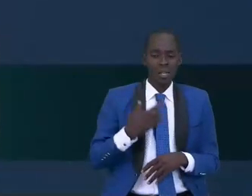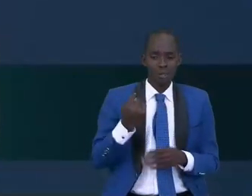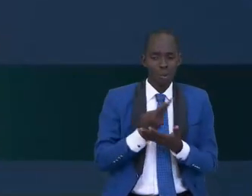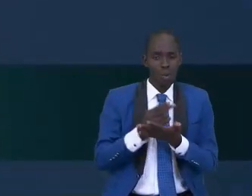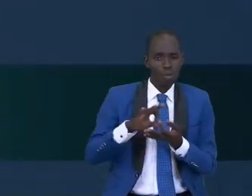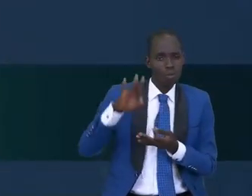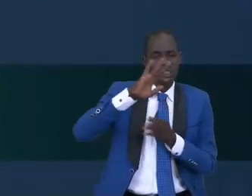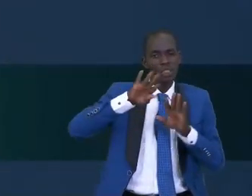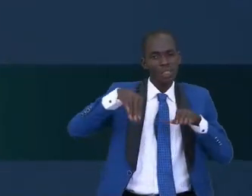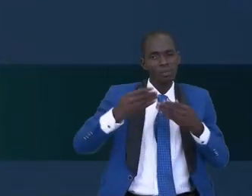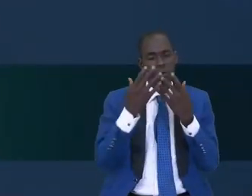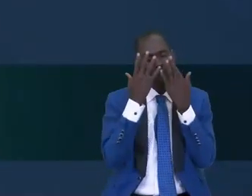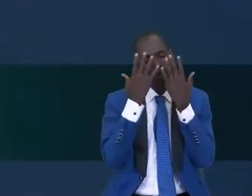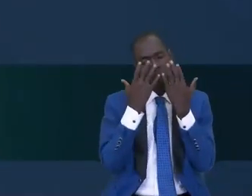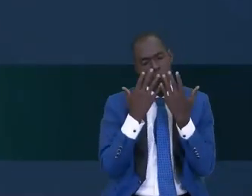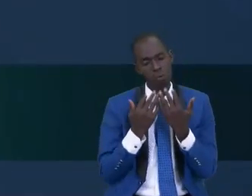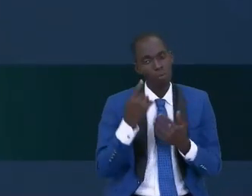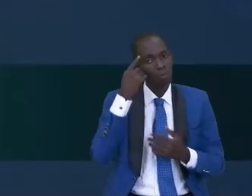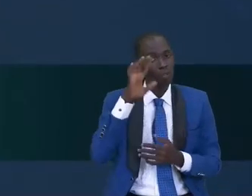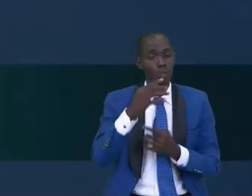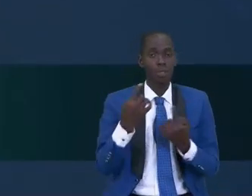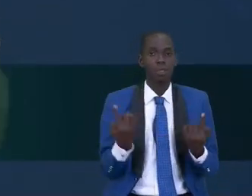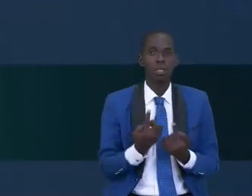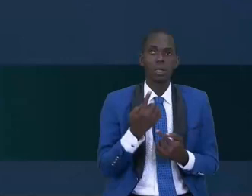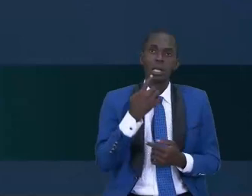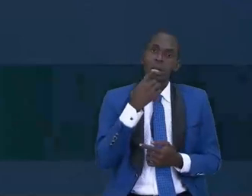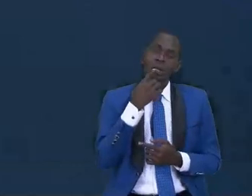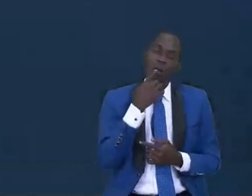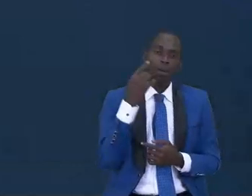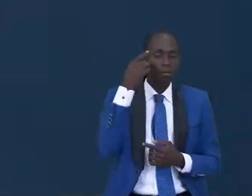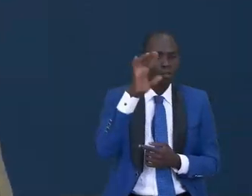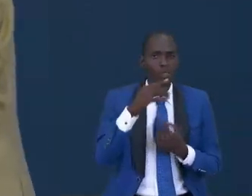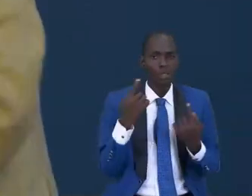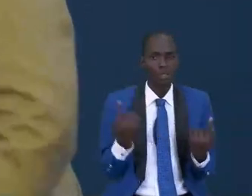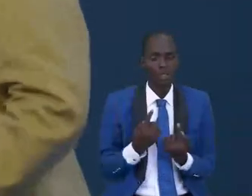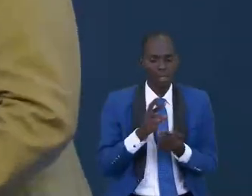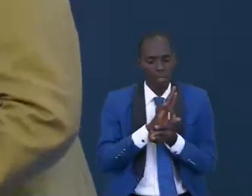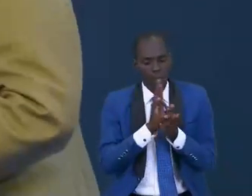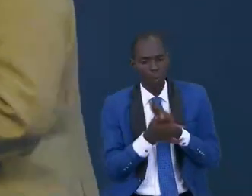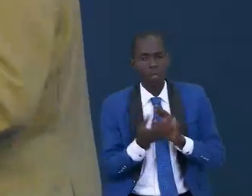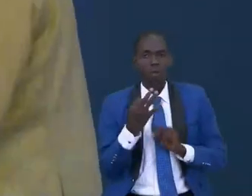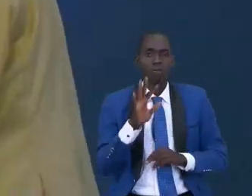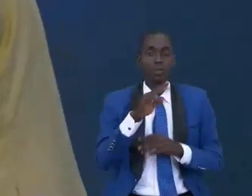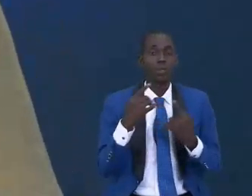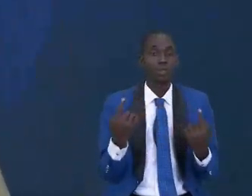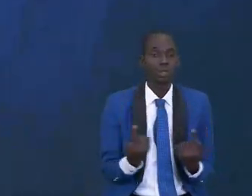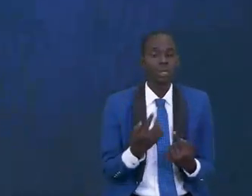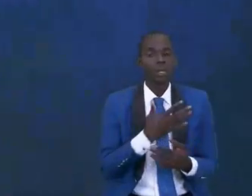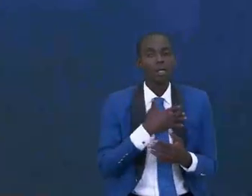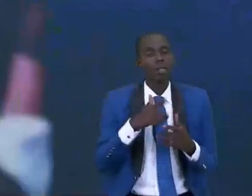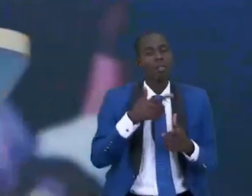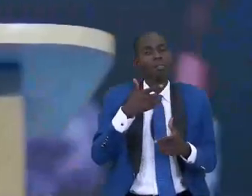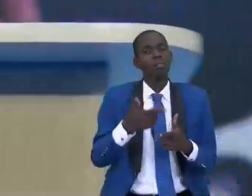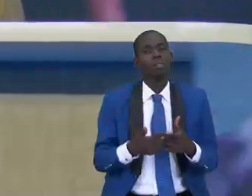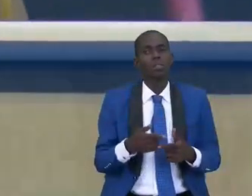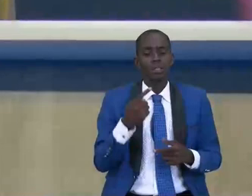te donne la tristesse pour tes péchés. Cela te fait regretter les péchés commis. Et tu te repens de tes péchés.